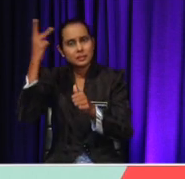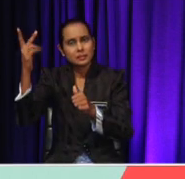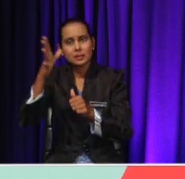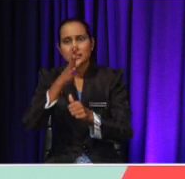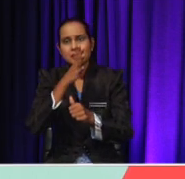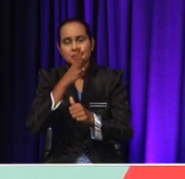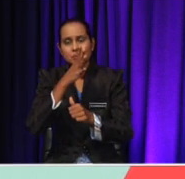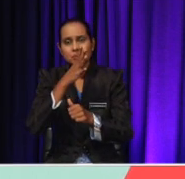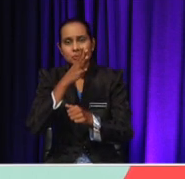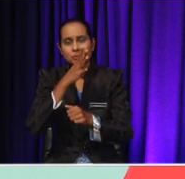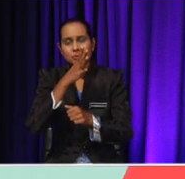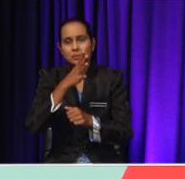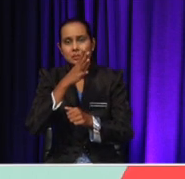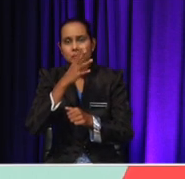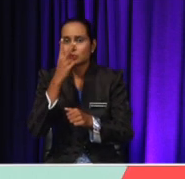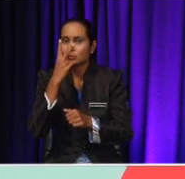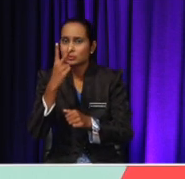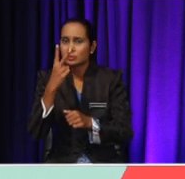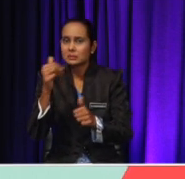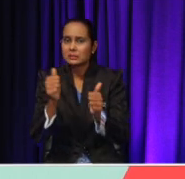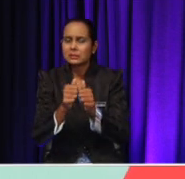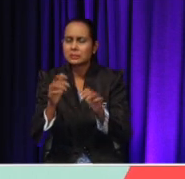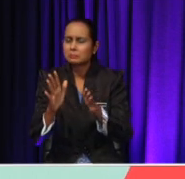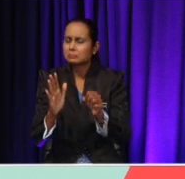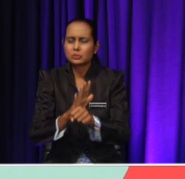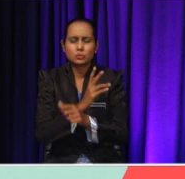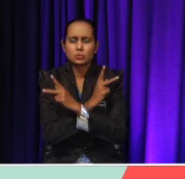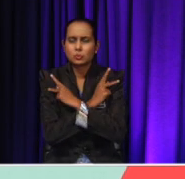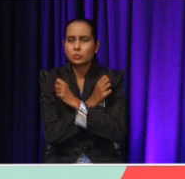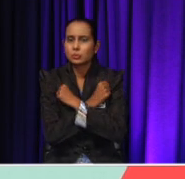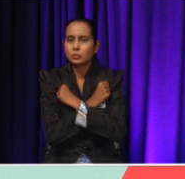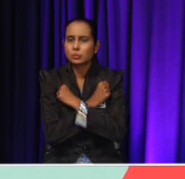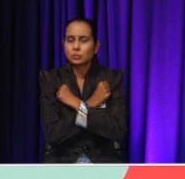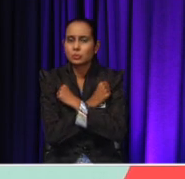yaitu Bondan melihat dengan penuh kasih sayang namun